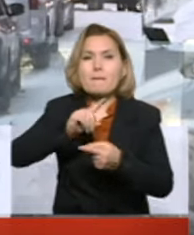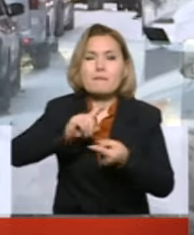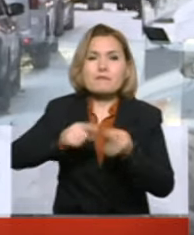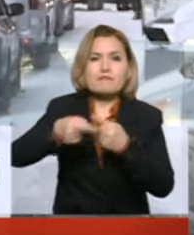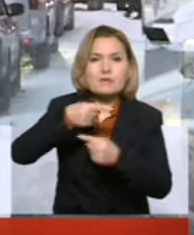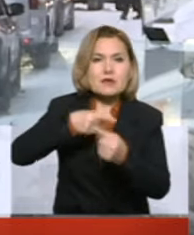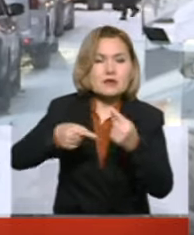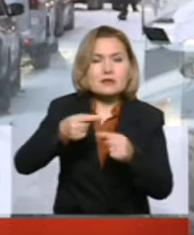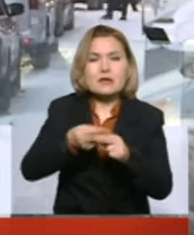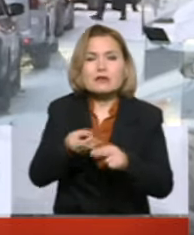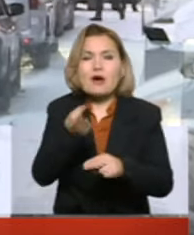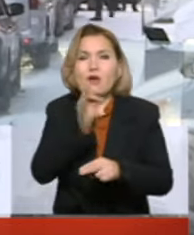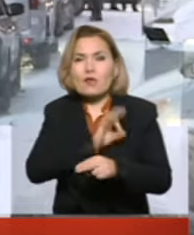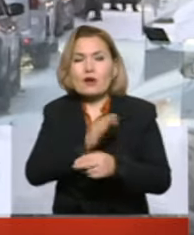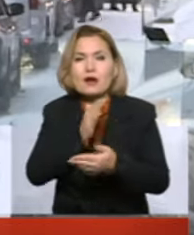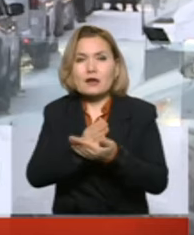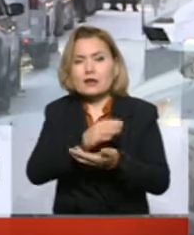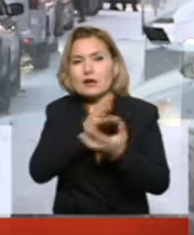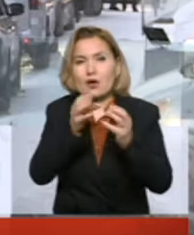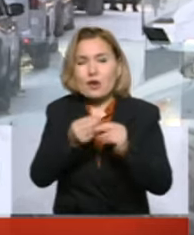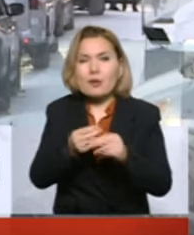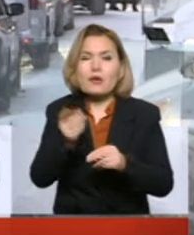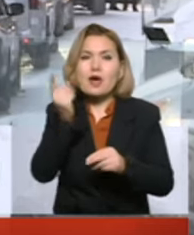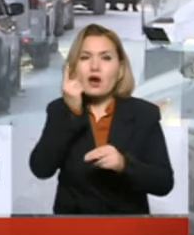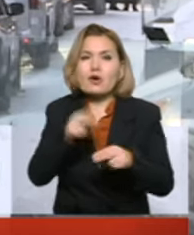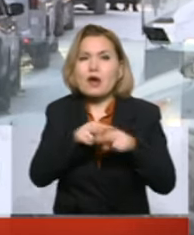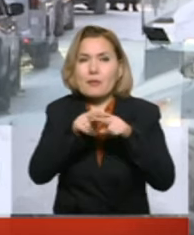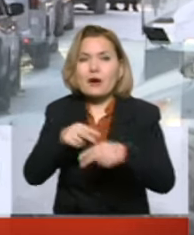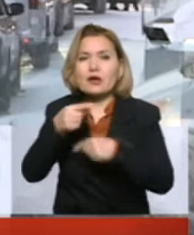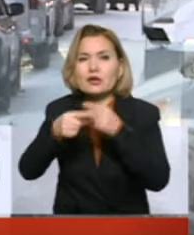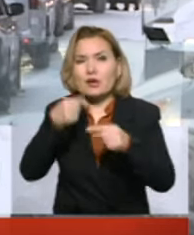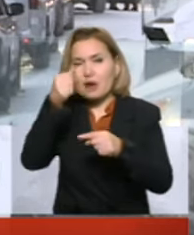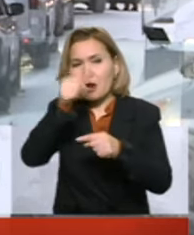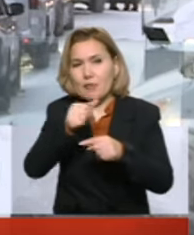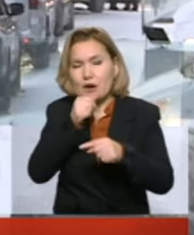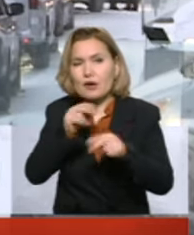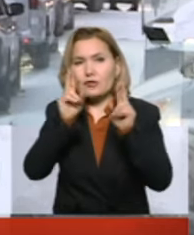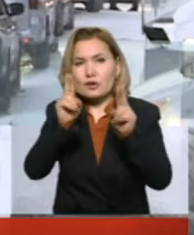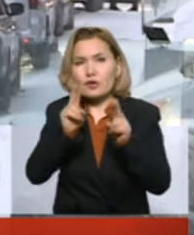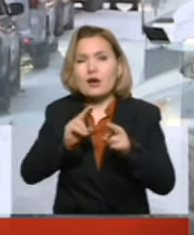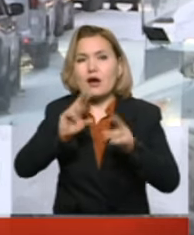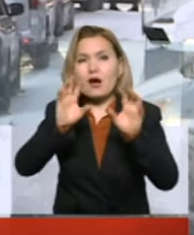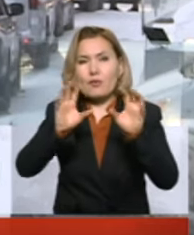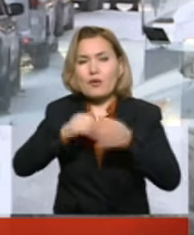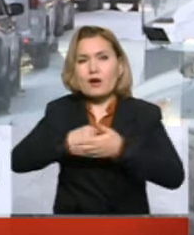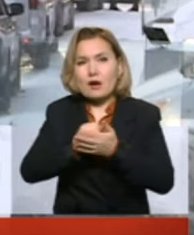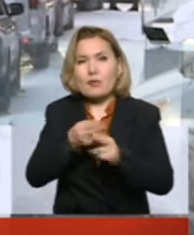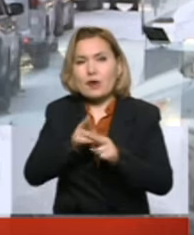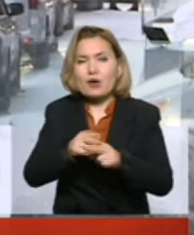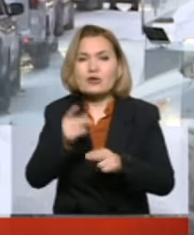екені белгісіз. Белгілісі, мобильді аударымдар жайлы ереже ендік жылы іске асса, салықтық